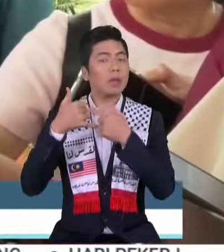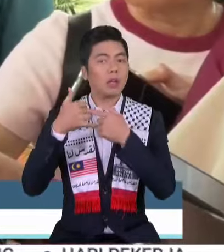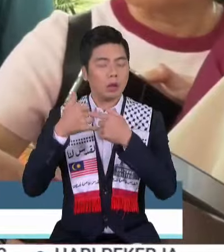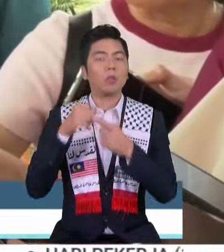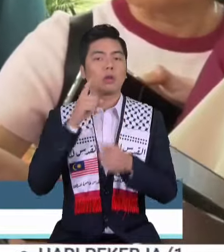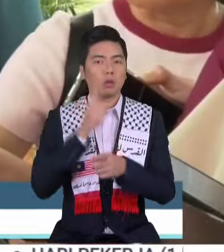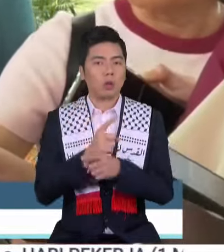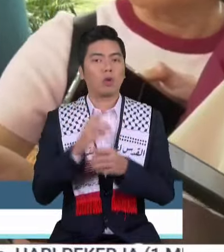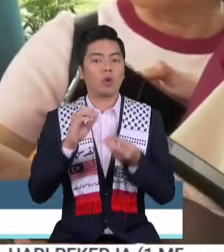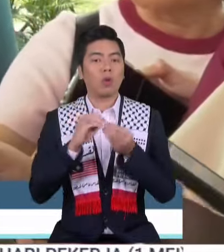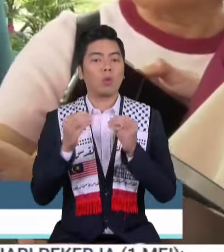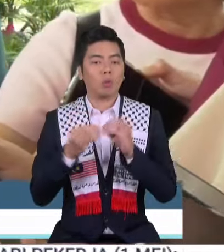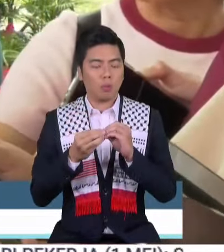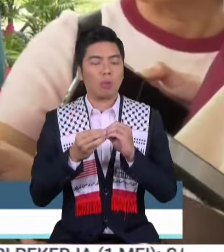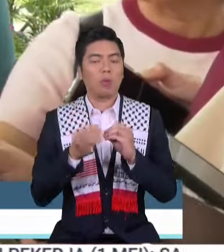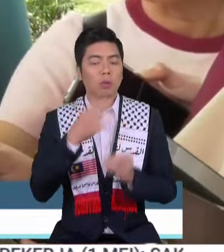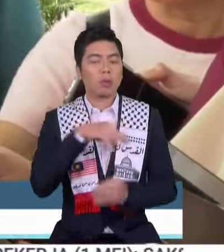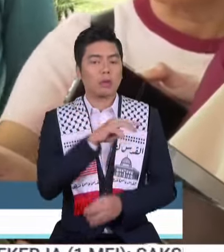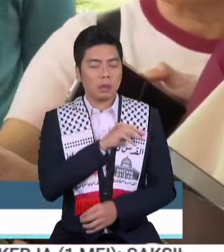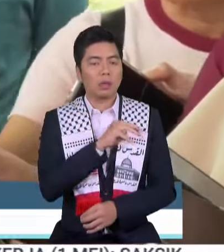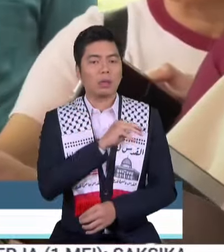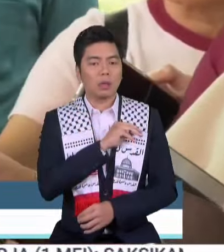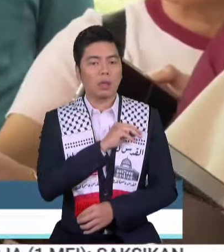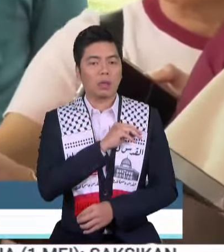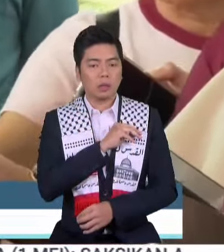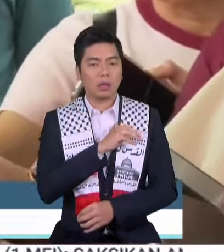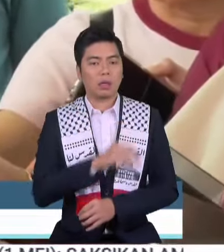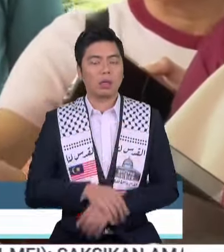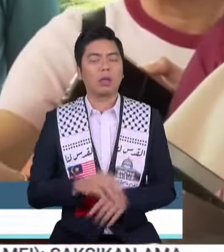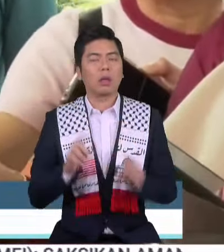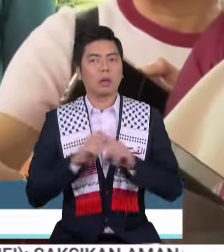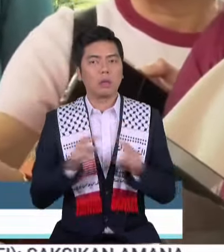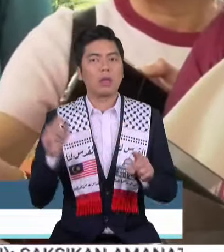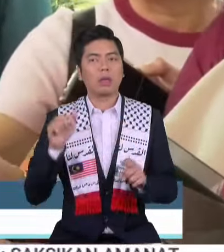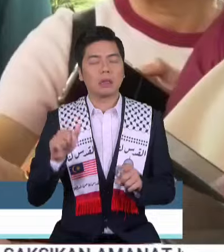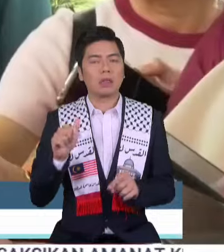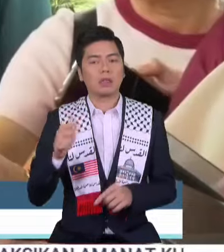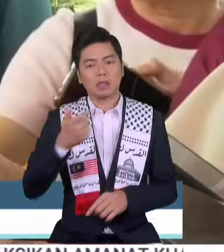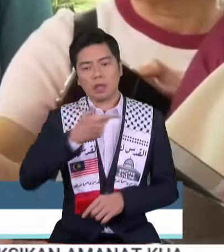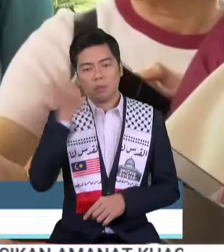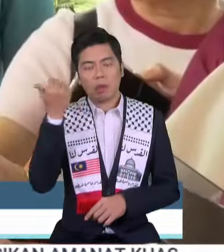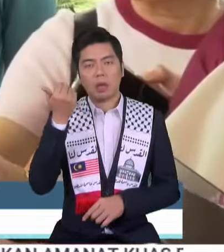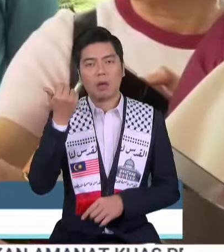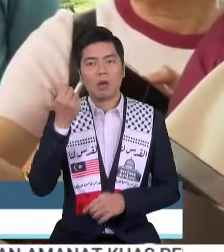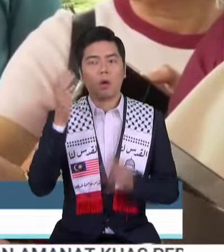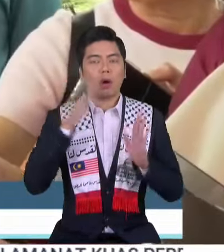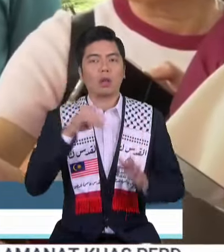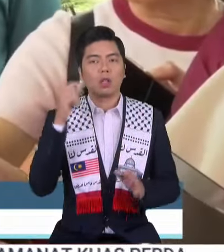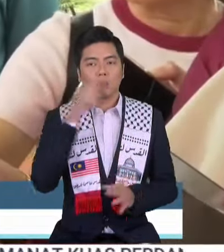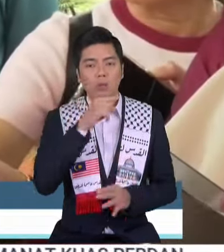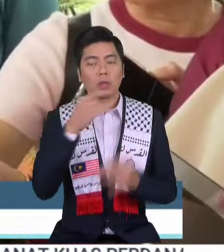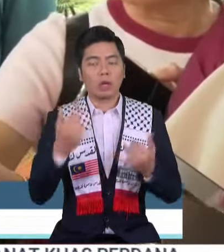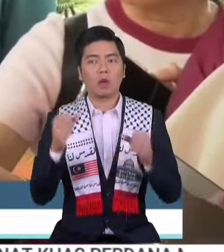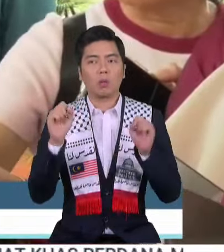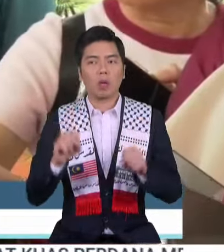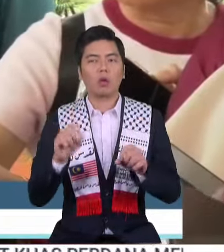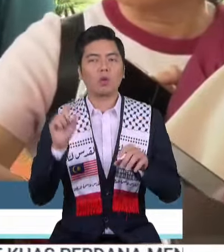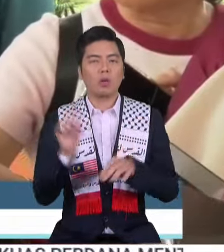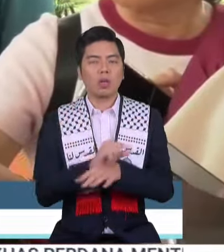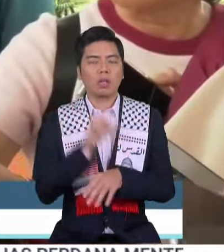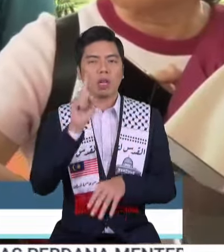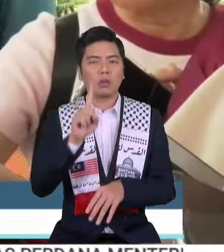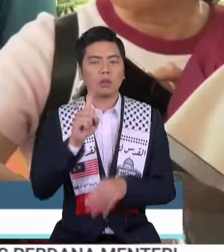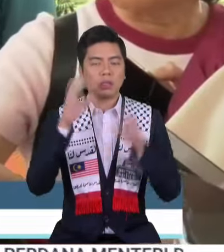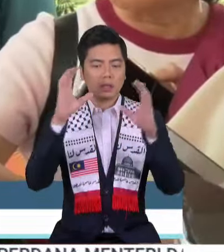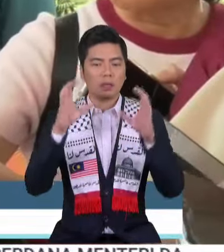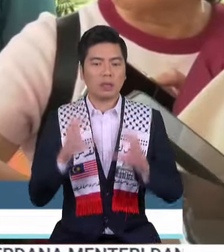dan memang itu adalah nombor pihak polis ke ataupun mahkamah. Tetapi ini kerana scammer hari ini mereka boleh guna satu taktik yang kita